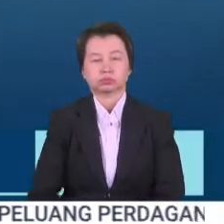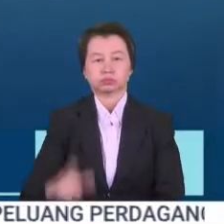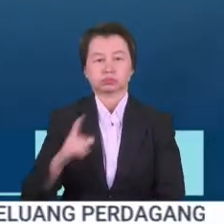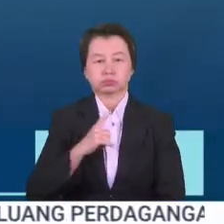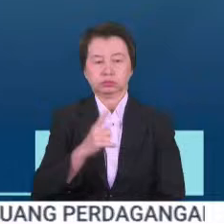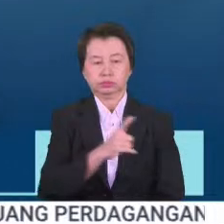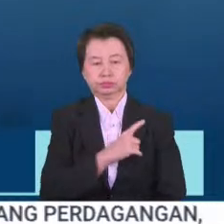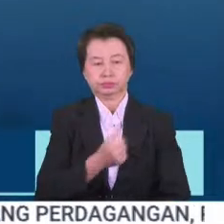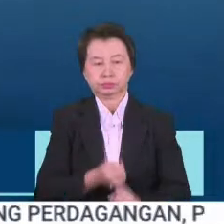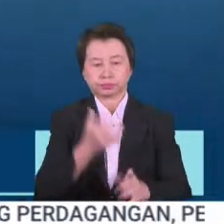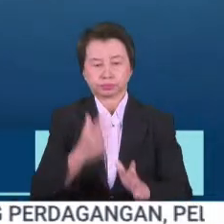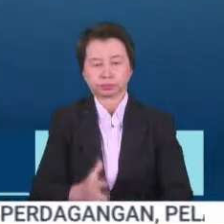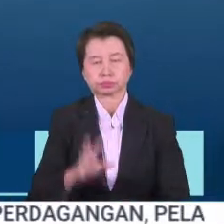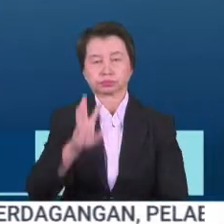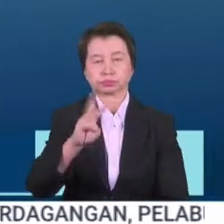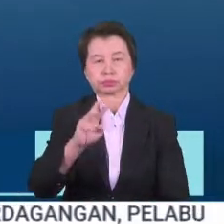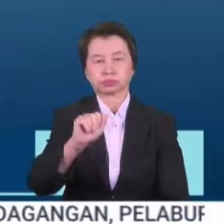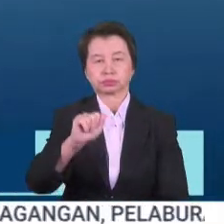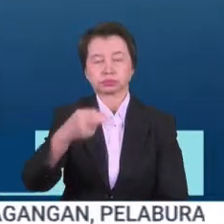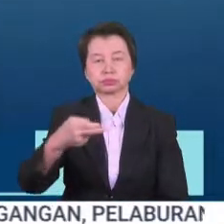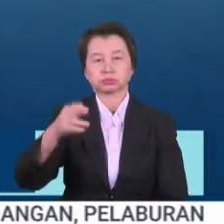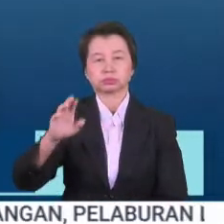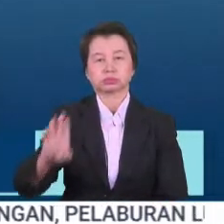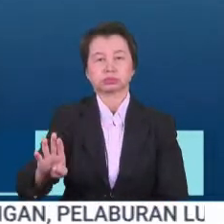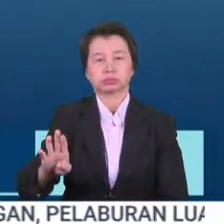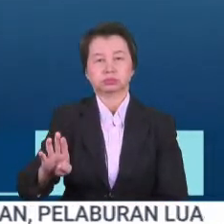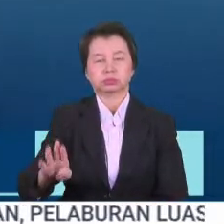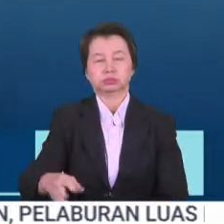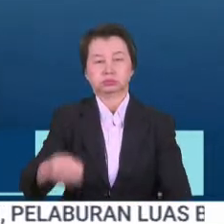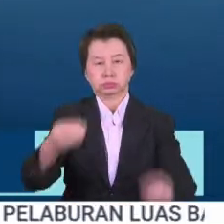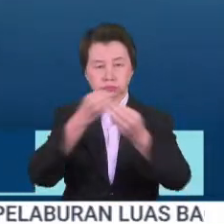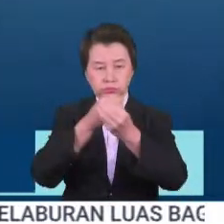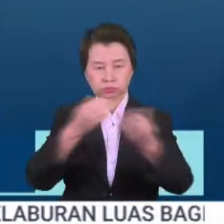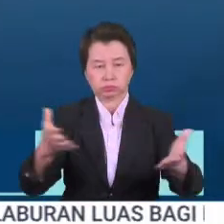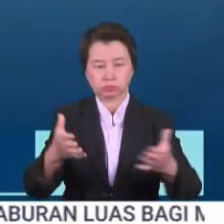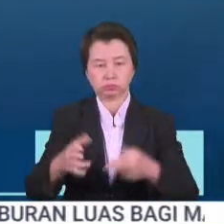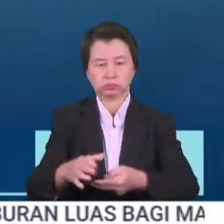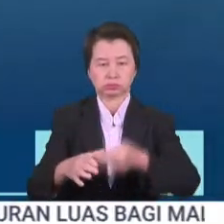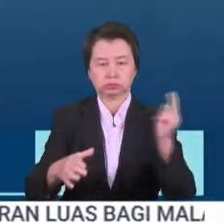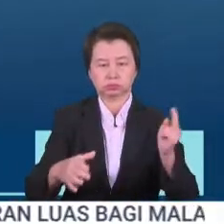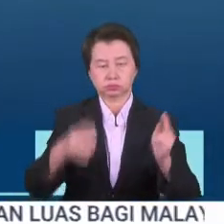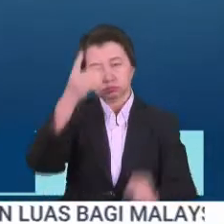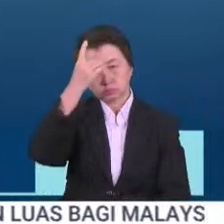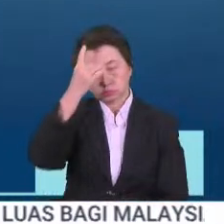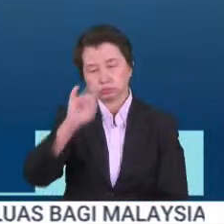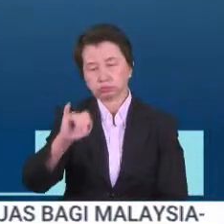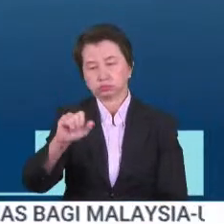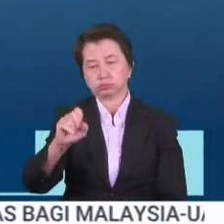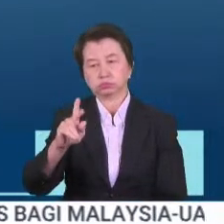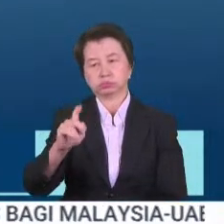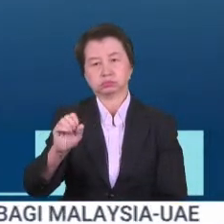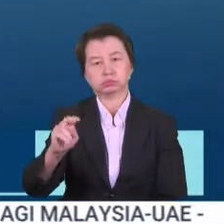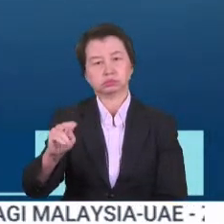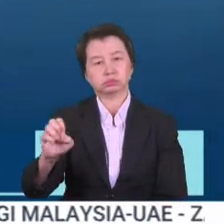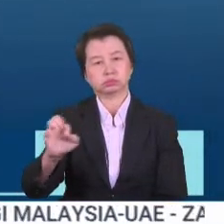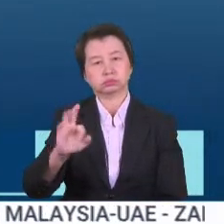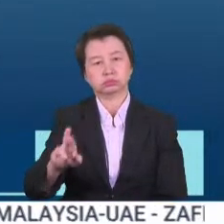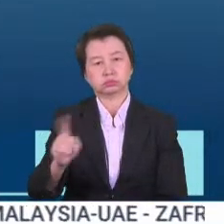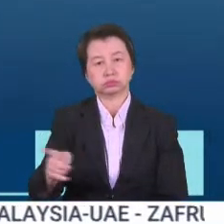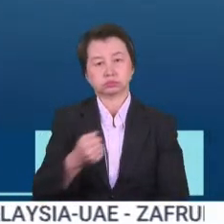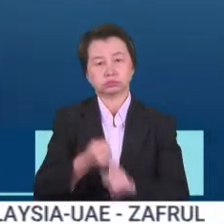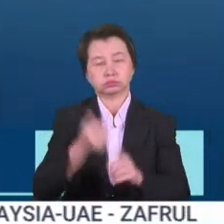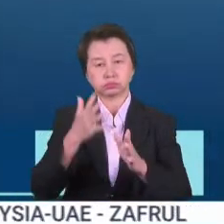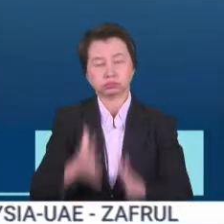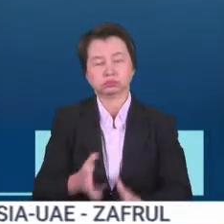Lembaga Pengarah Malaysia Airports Holdings Berhad (MAHB) memaklumkan pengunduran Datuk Seri Iskandar Mizal Mahmud sebagai